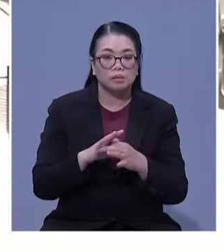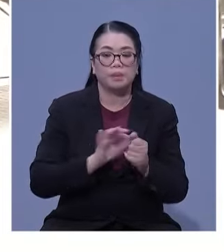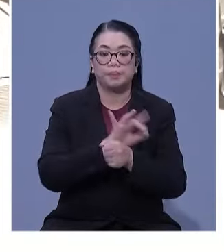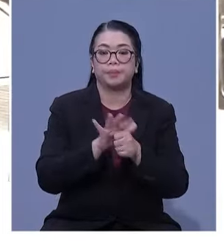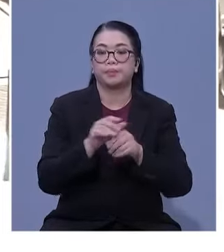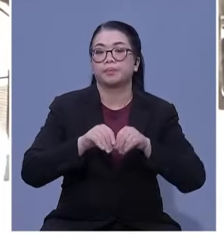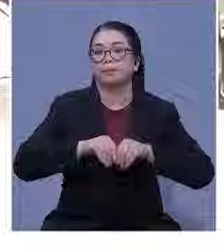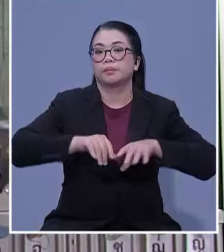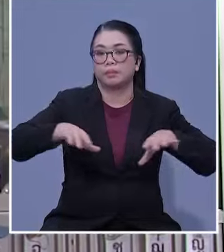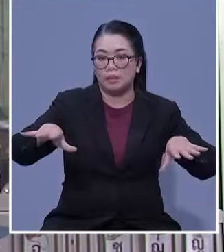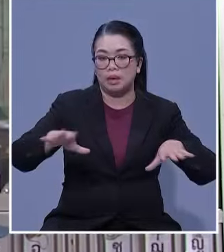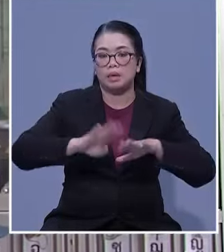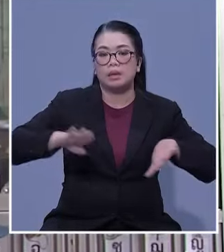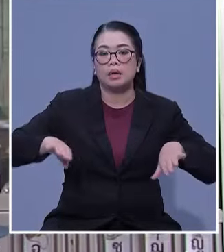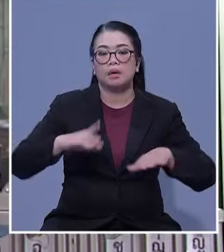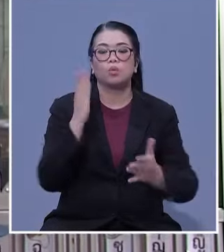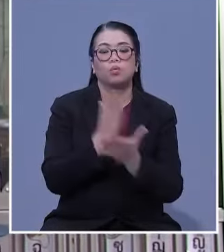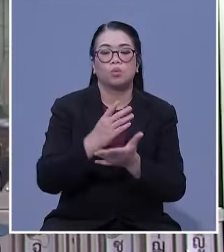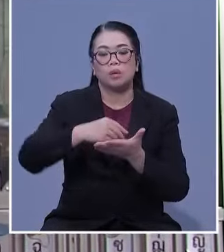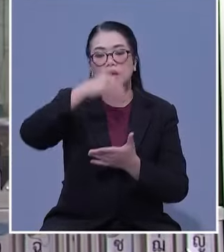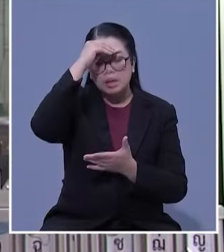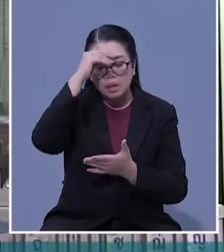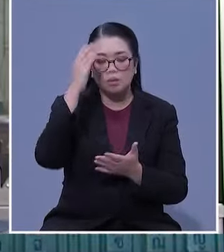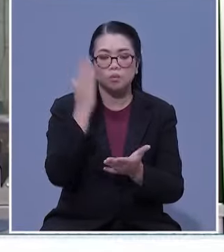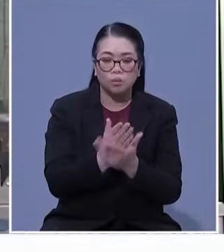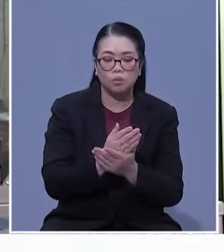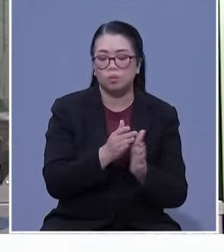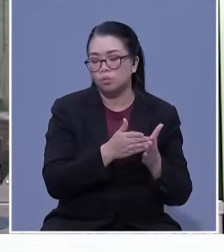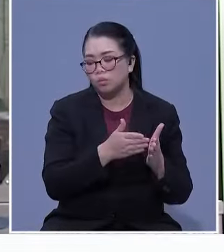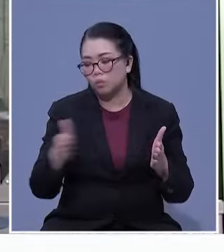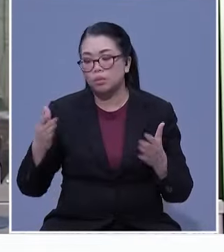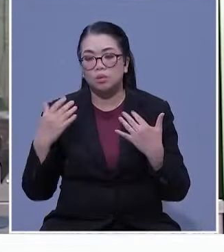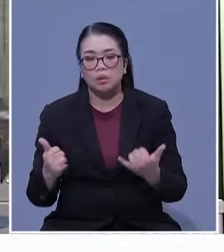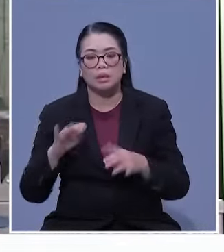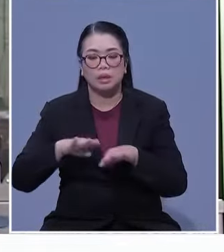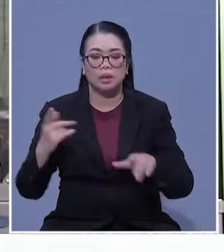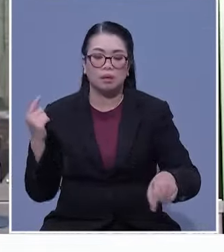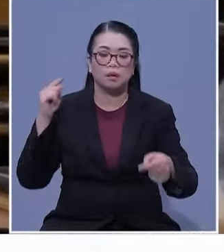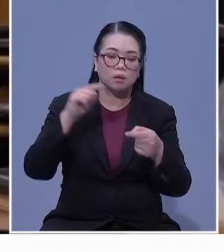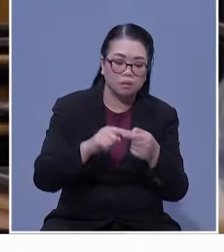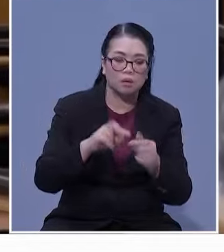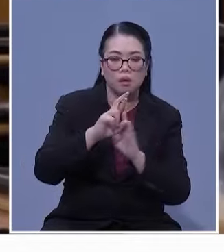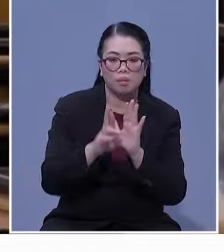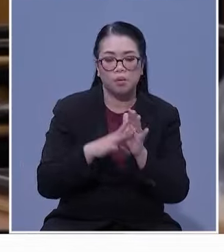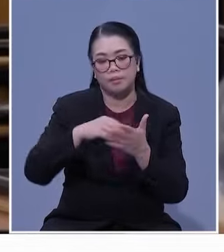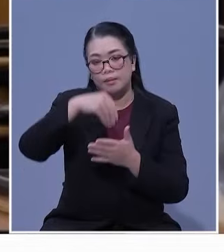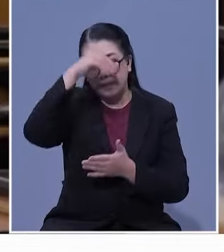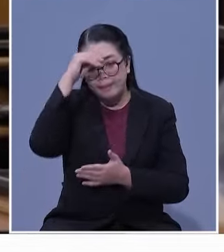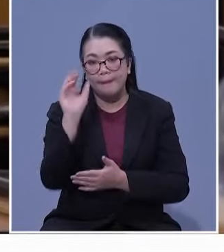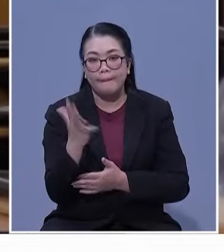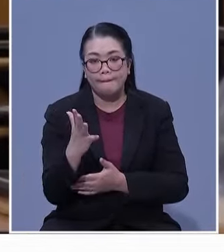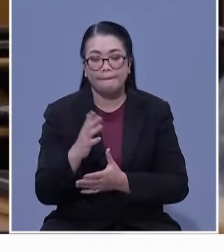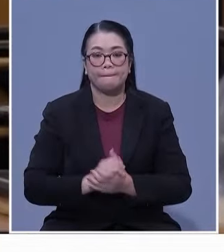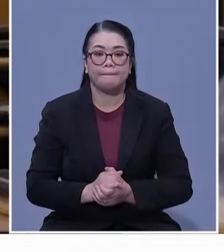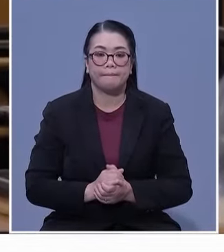ของไวรัสโควิด- 199นะครับทำให้เกิดปัญหาวิกฤตต่อเนื่องจนถึงปัจจุบันส่วนเรื่องที่พล.ตำรวจเอก